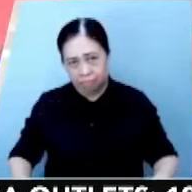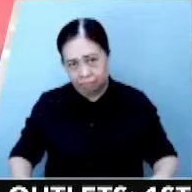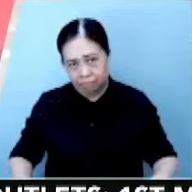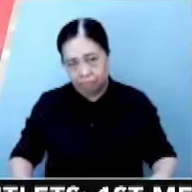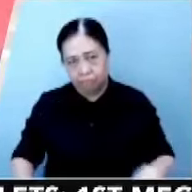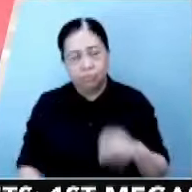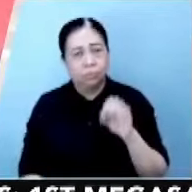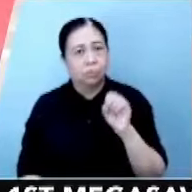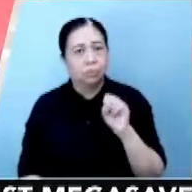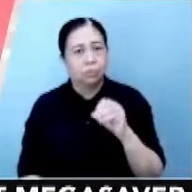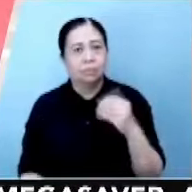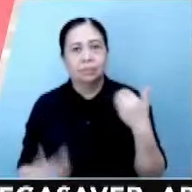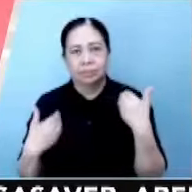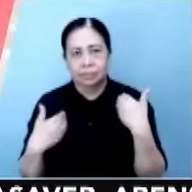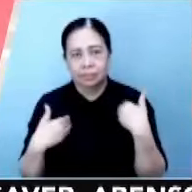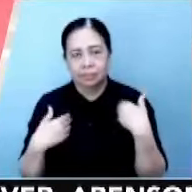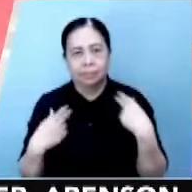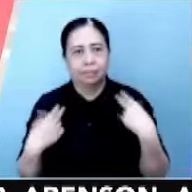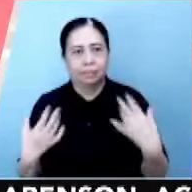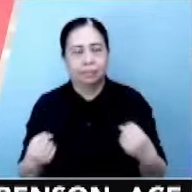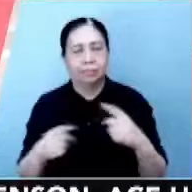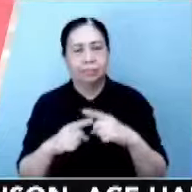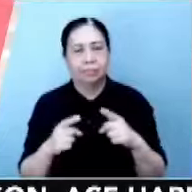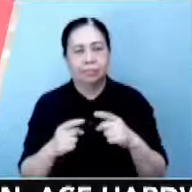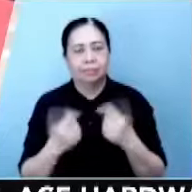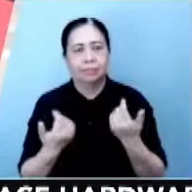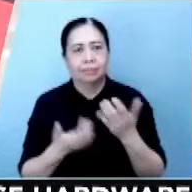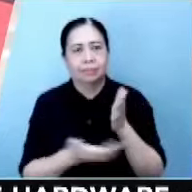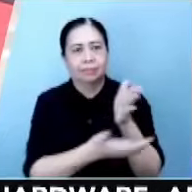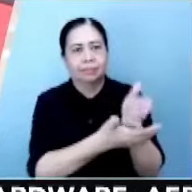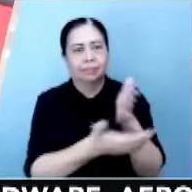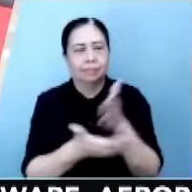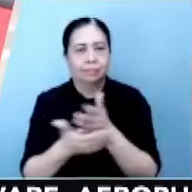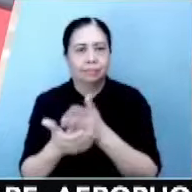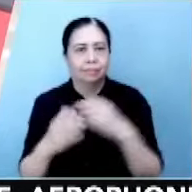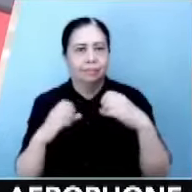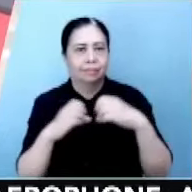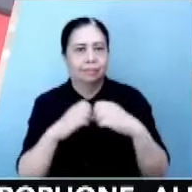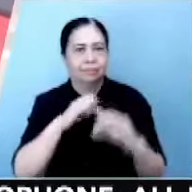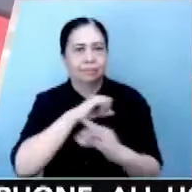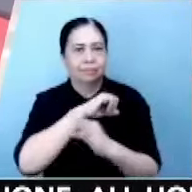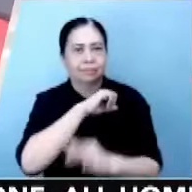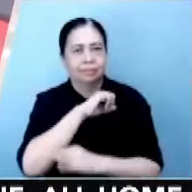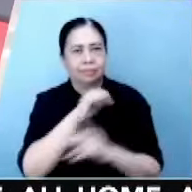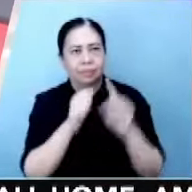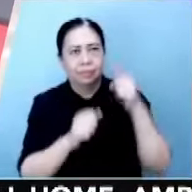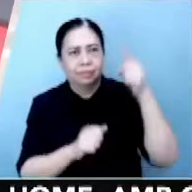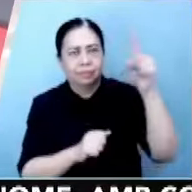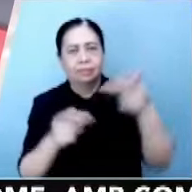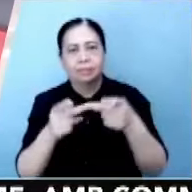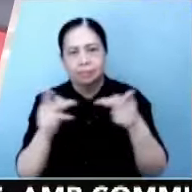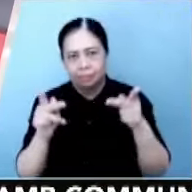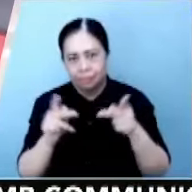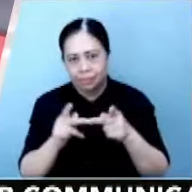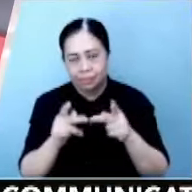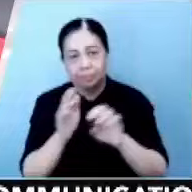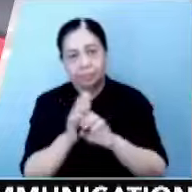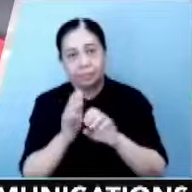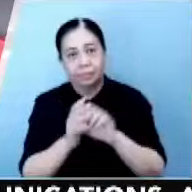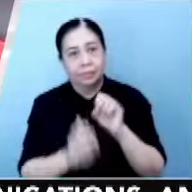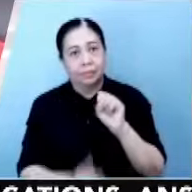po merong kalusugan caravan ang GMA Kapuso Foundation sa malalayong lugar tulad sa Santa